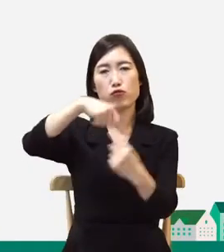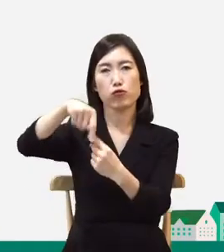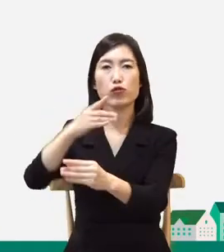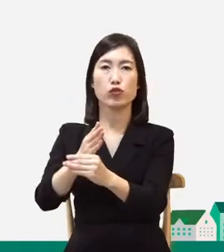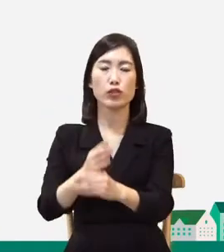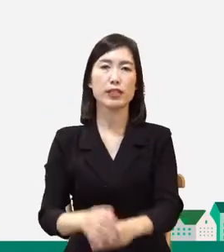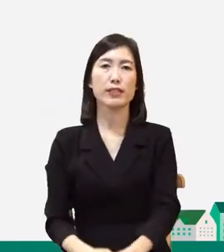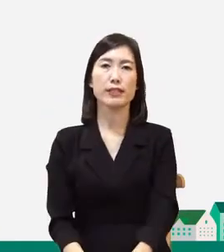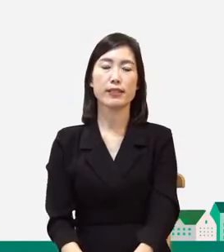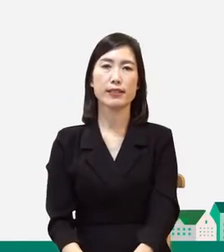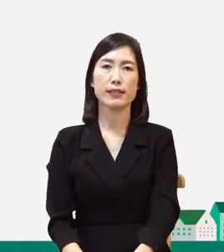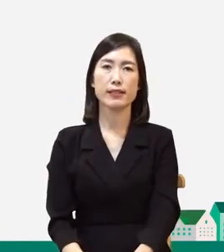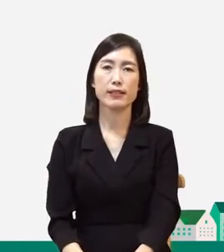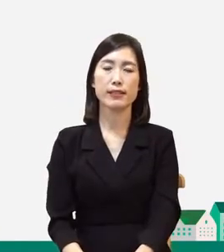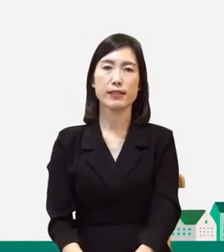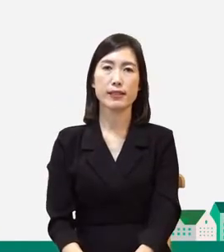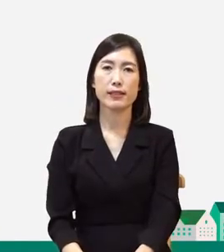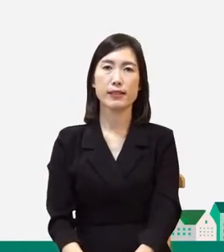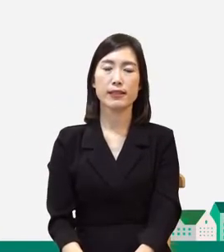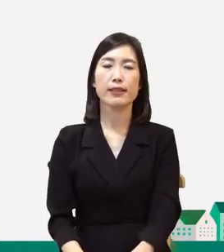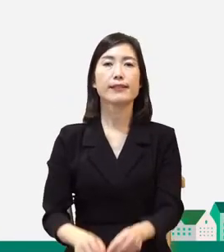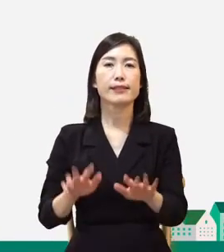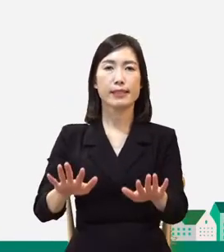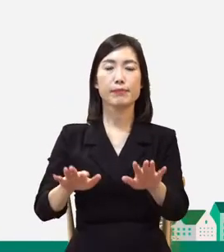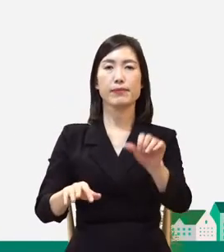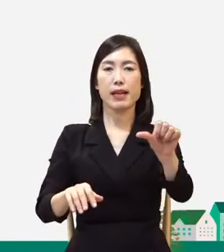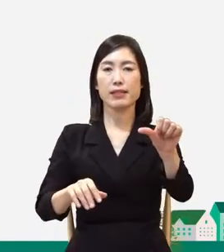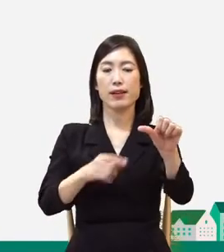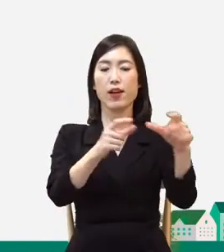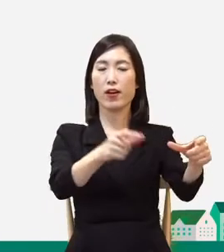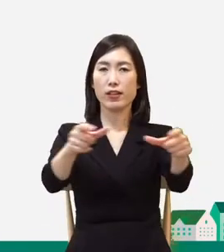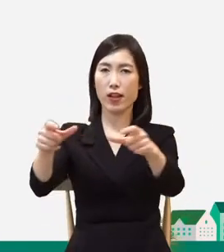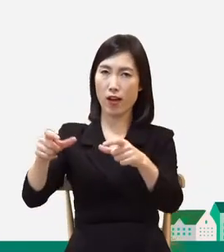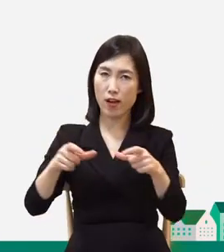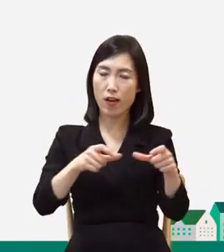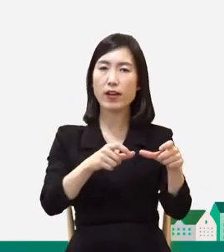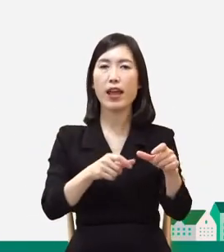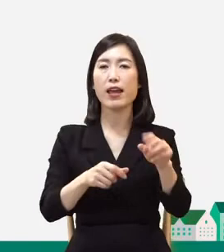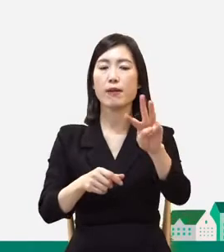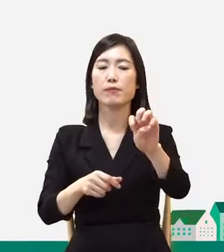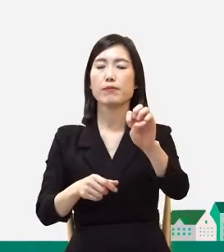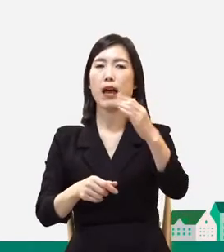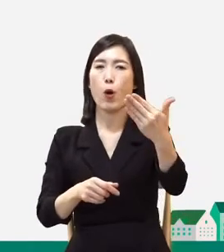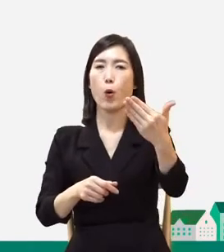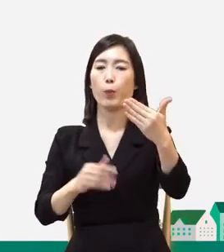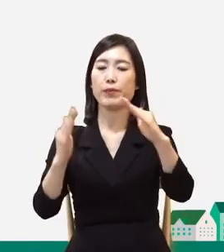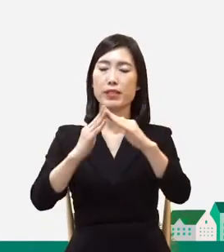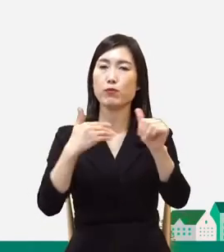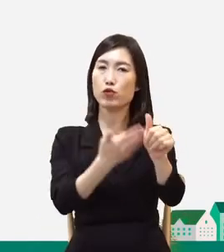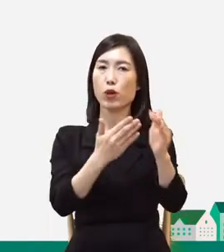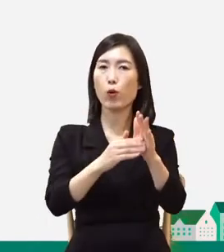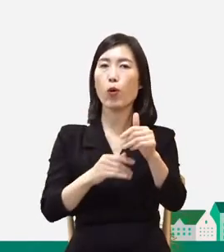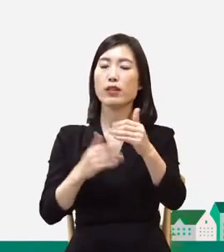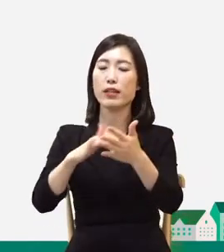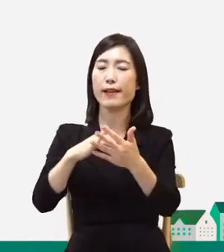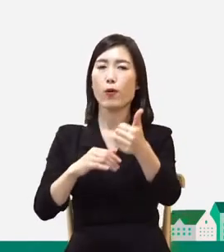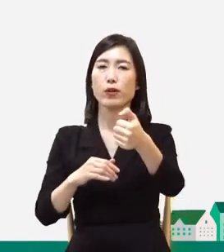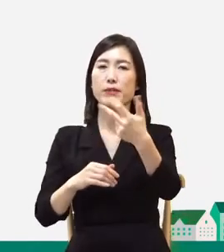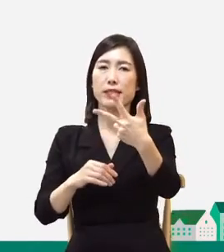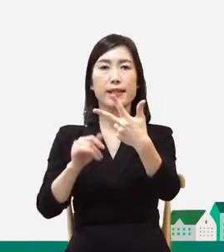예, 또 넘겨주셨으면 좋겠습니다. 현재 5개 권역의 39채의 주택에